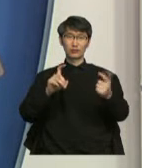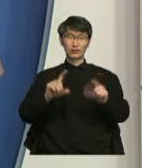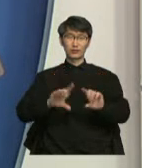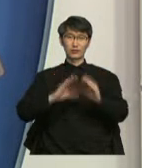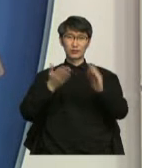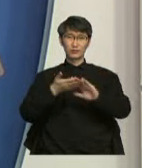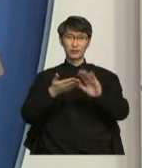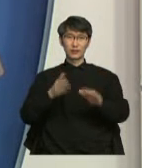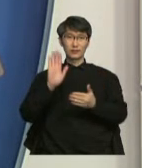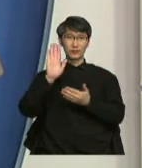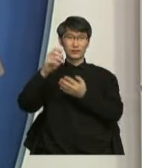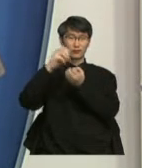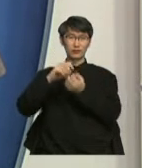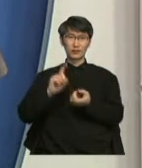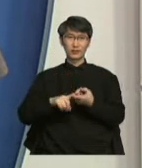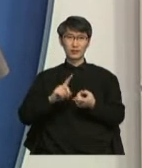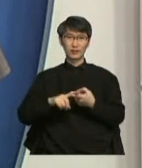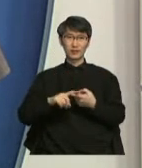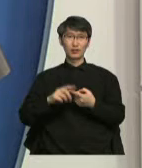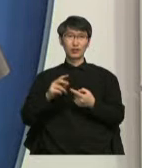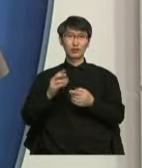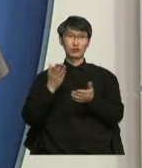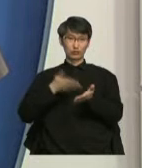이달의 미래유산에 대한 카드 뉴스 등은